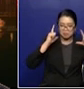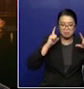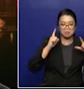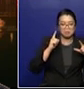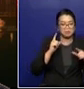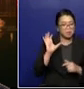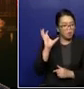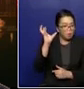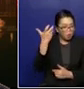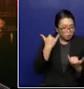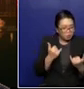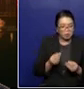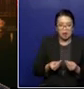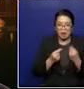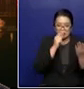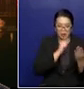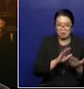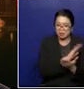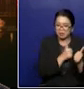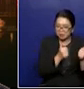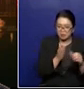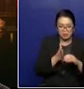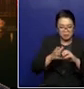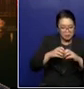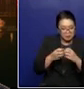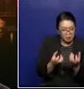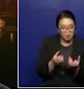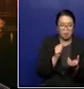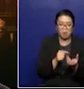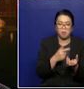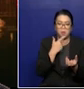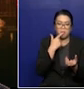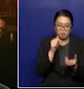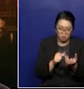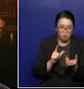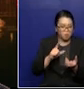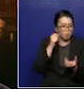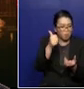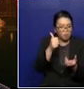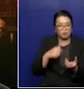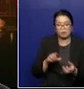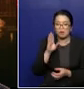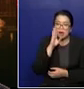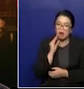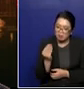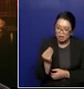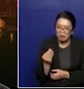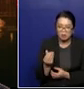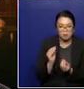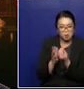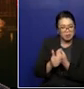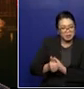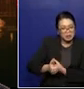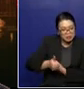ไม้โลกที่เขายกย่องฮะมังคุดคือราชินีผลไม้โลกที่เขายกย่องฮะลำไยฮะ